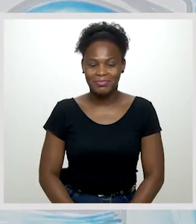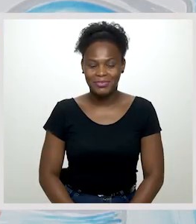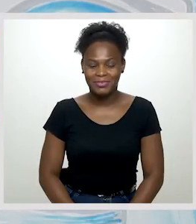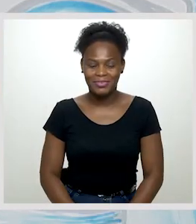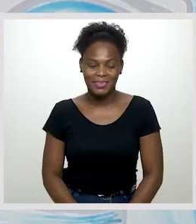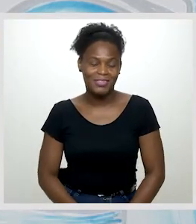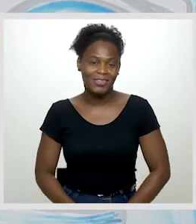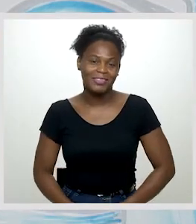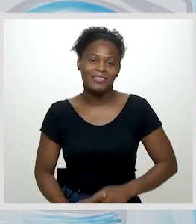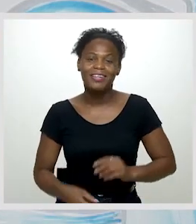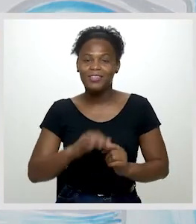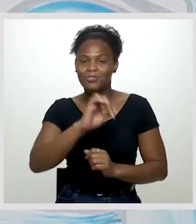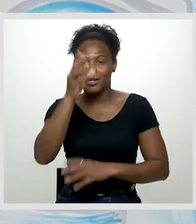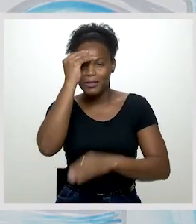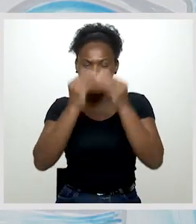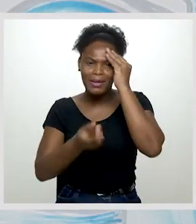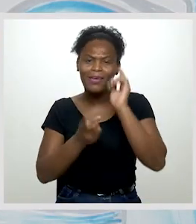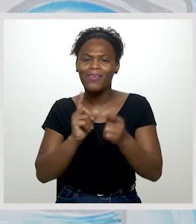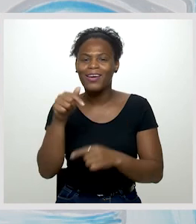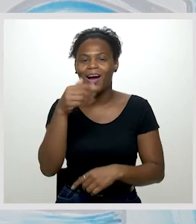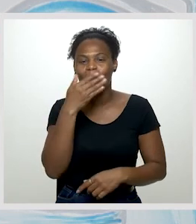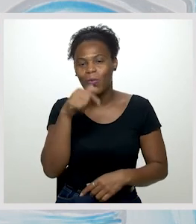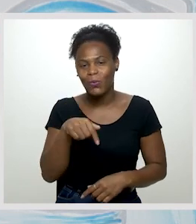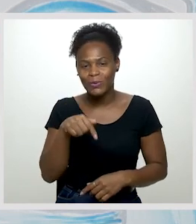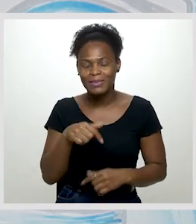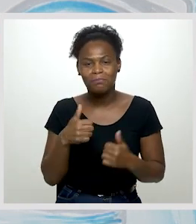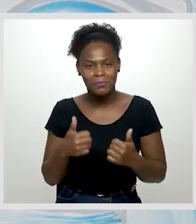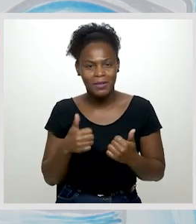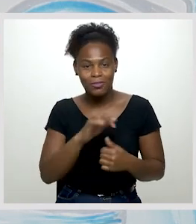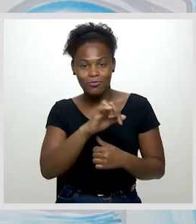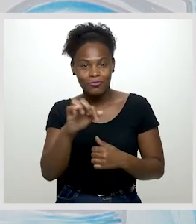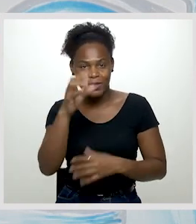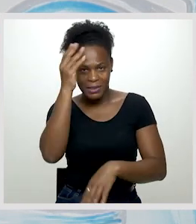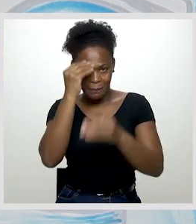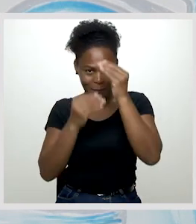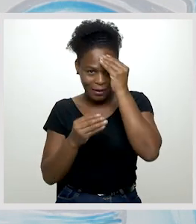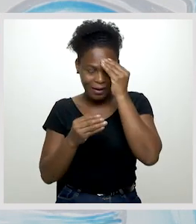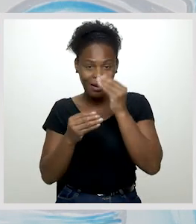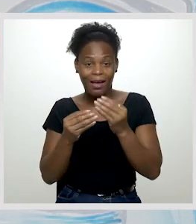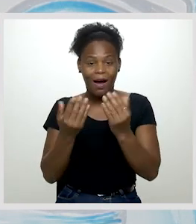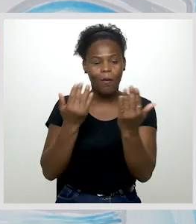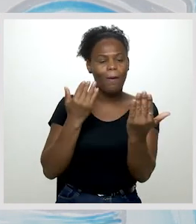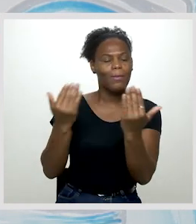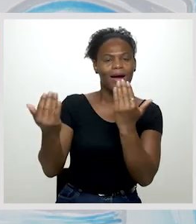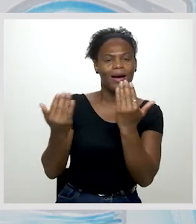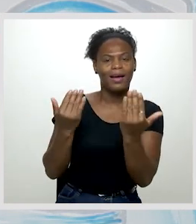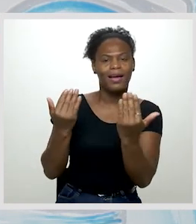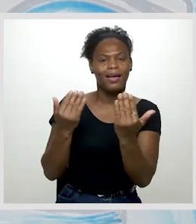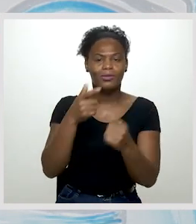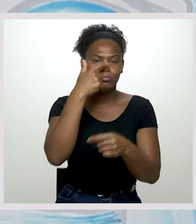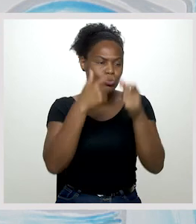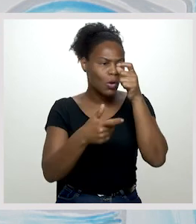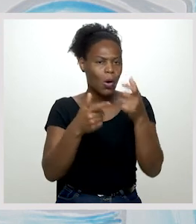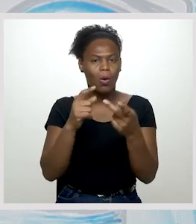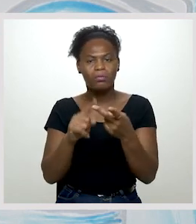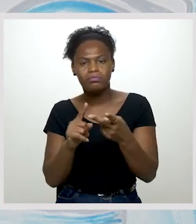Qu'est-ce que vous avez appris aujourd'hui? Très bien. Vous avez appris à comparer de